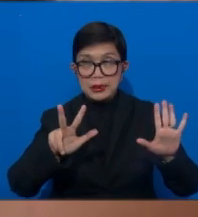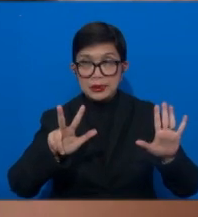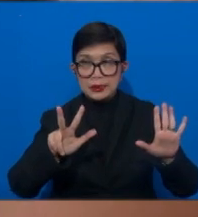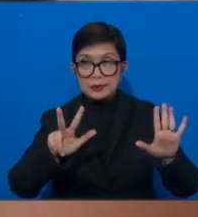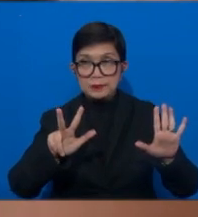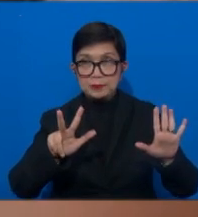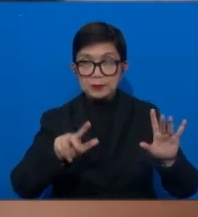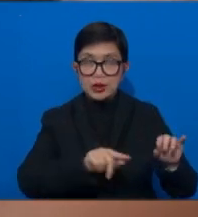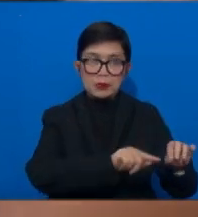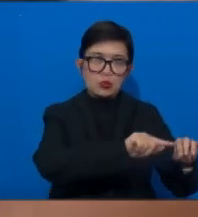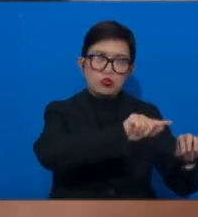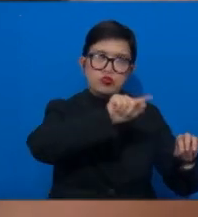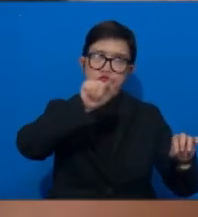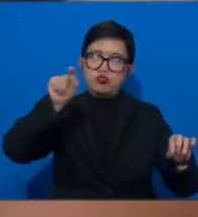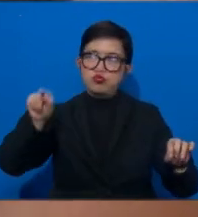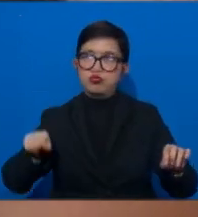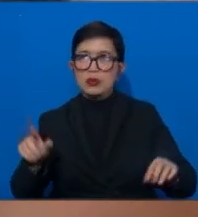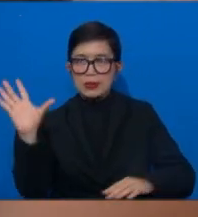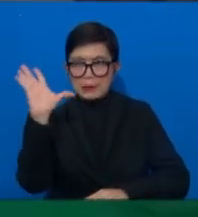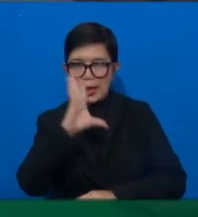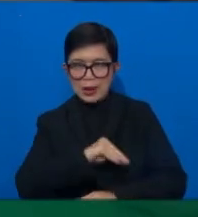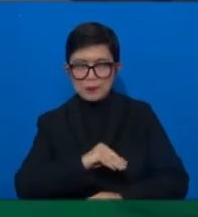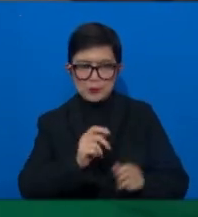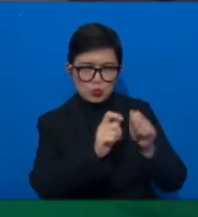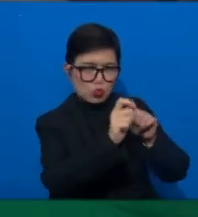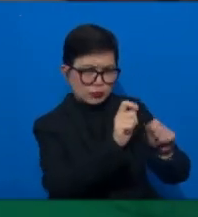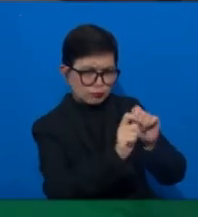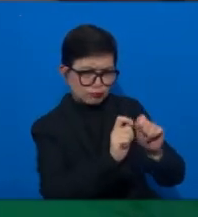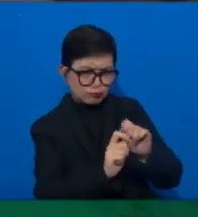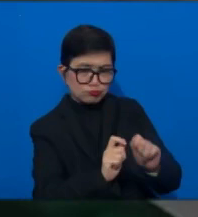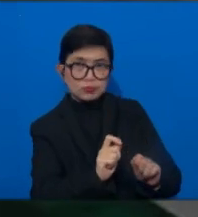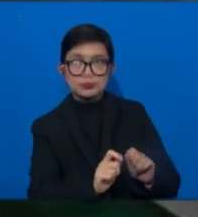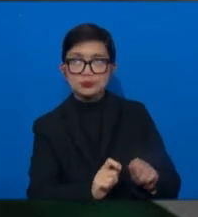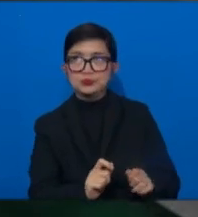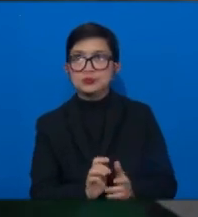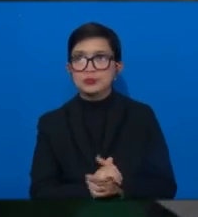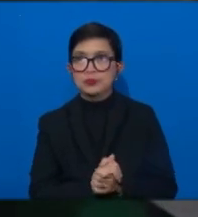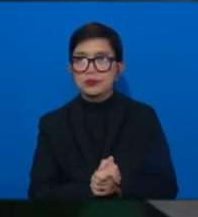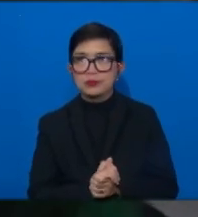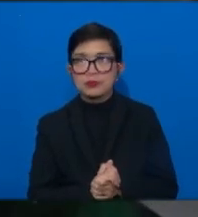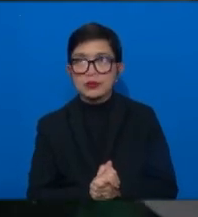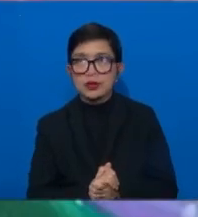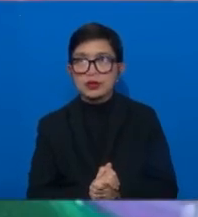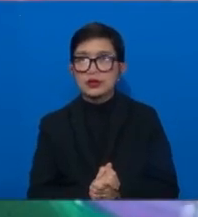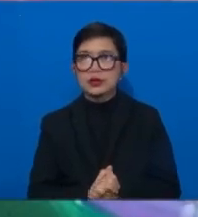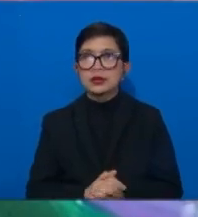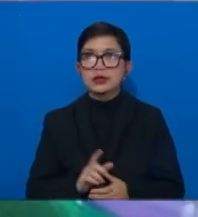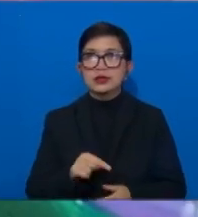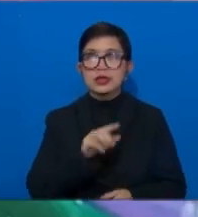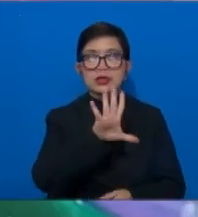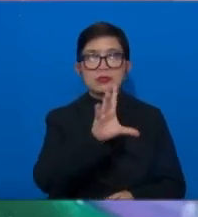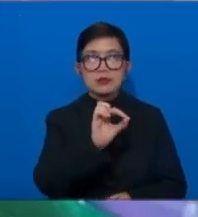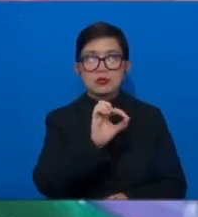tidak ditentukan lemburnya sampai jam berapa untuk pekerja ya. Harga parsel buatan rumah produksi milik Yunita mulai dari Rp50.000